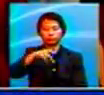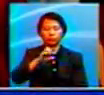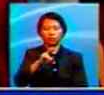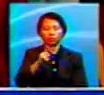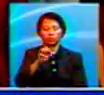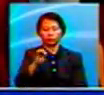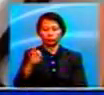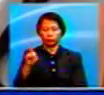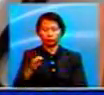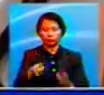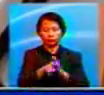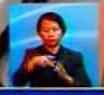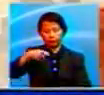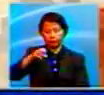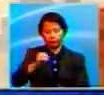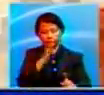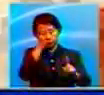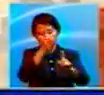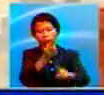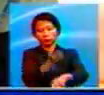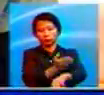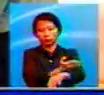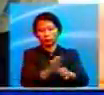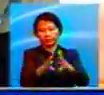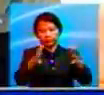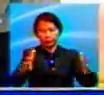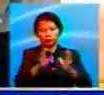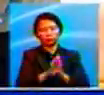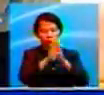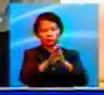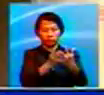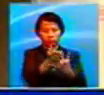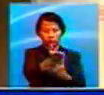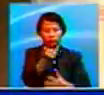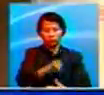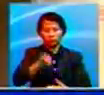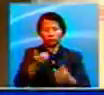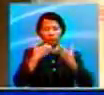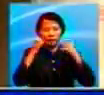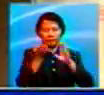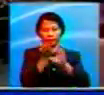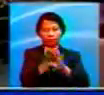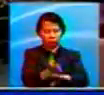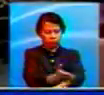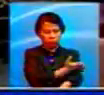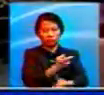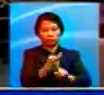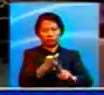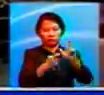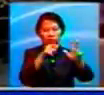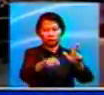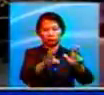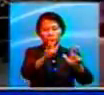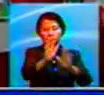PNB yang mematuhi syariah juga menunjukkan perkembangan besar. Ia terbukti menerusi aset Maybank Islamic berkembang daripada